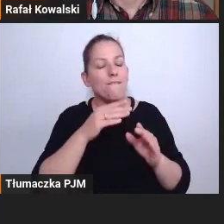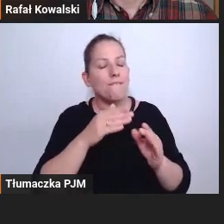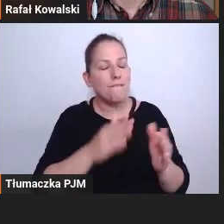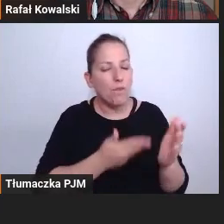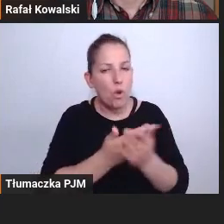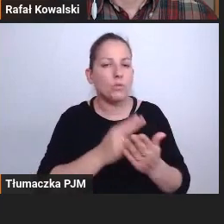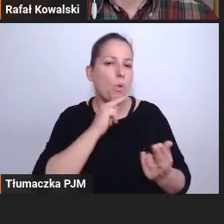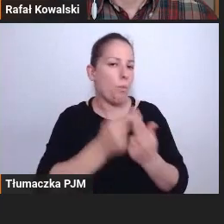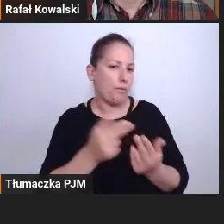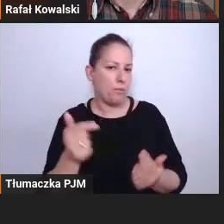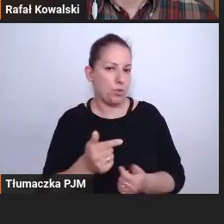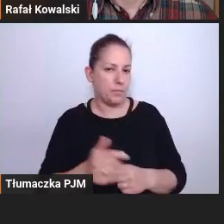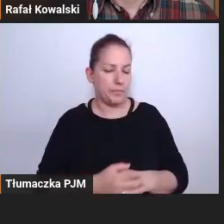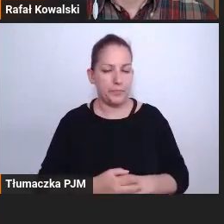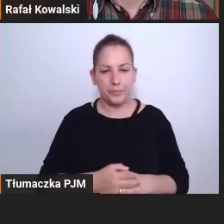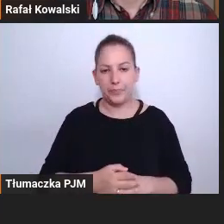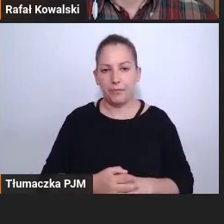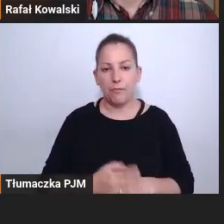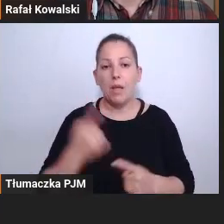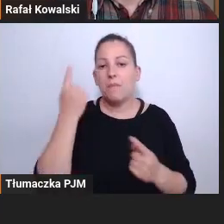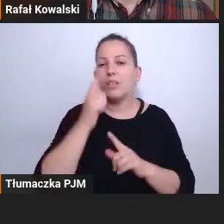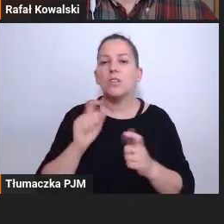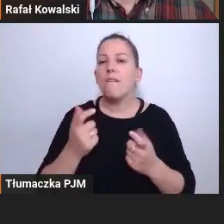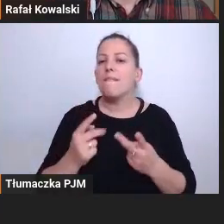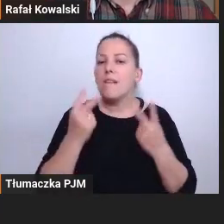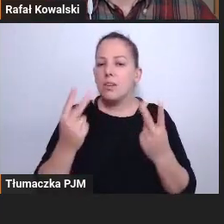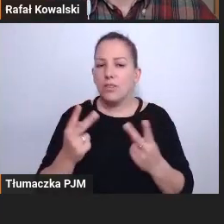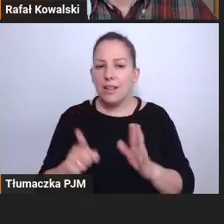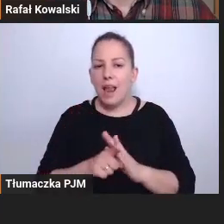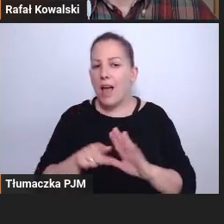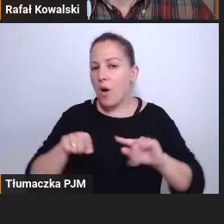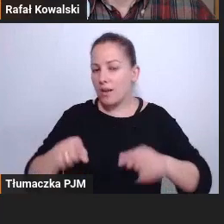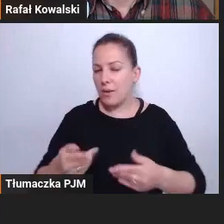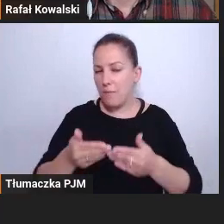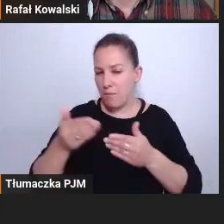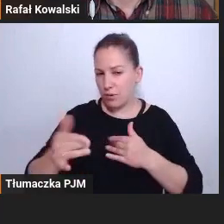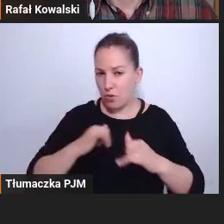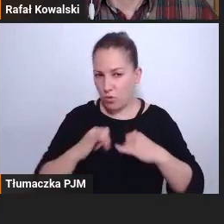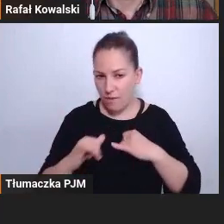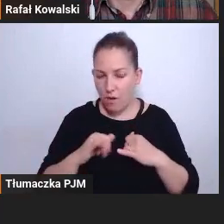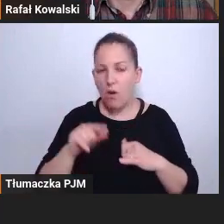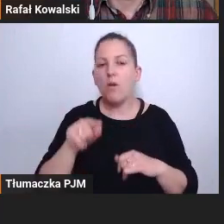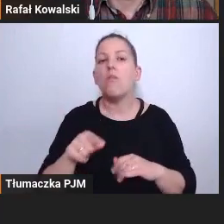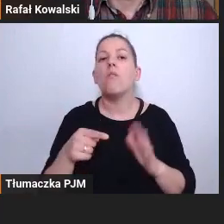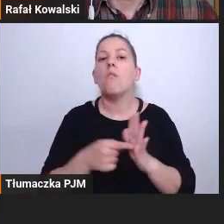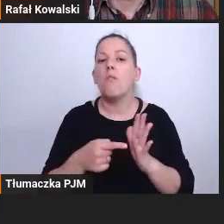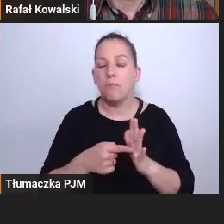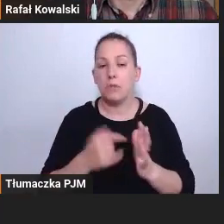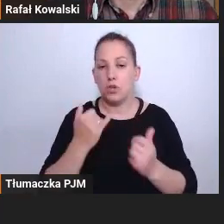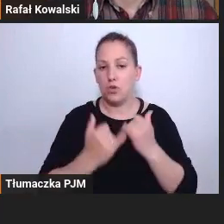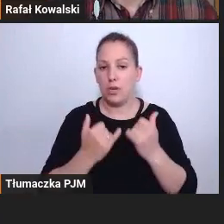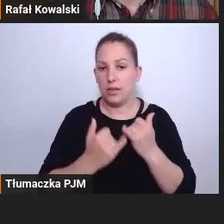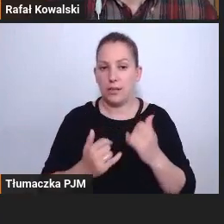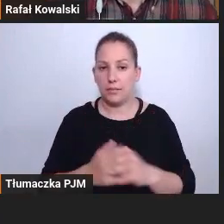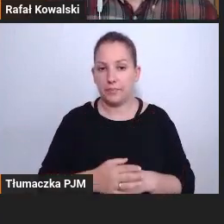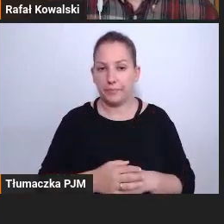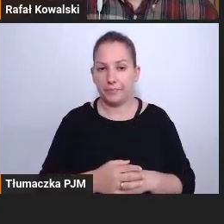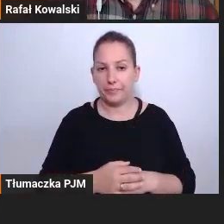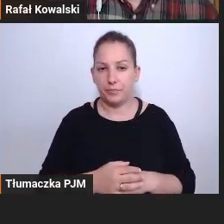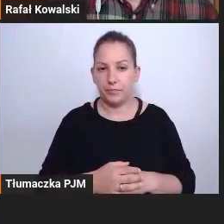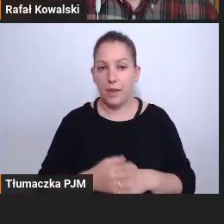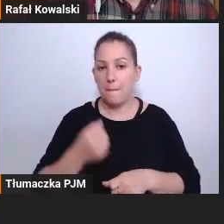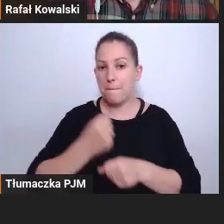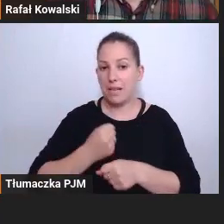ustosunkować. Myślę, że to, co jest istotne tutaj dla organizacji pozarządowych, to słuchajcie, to, że jeżeli